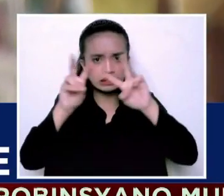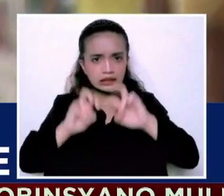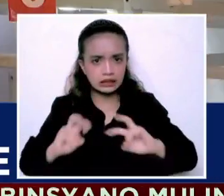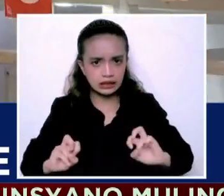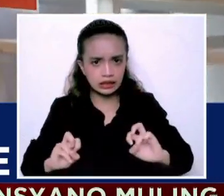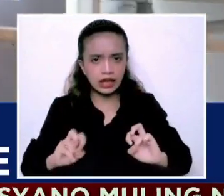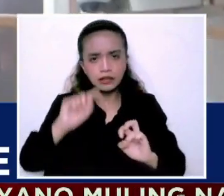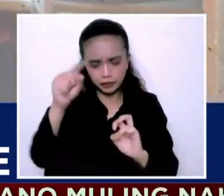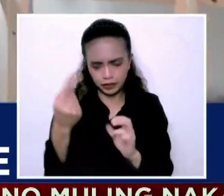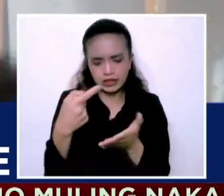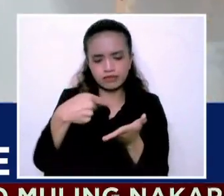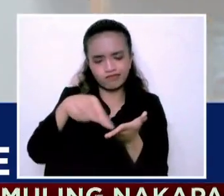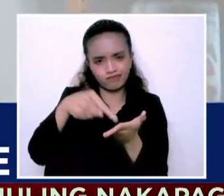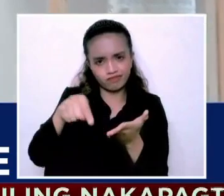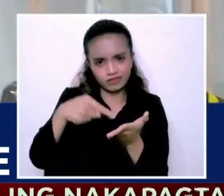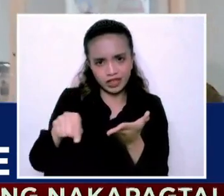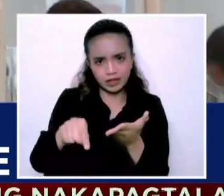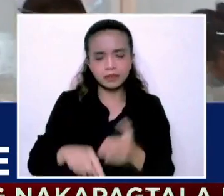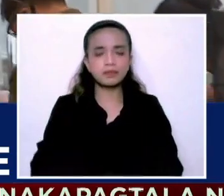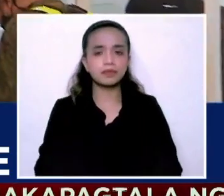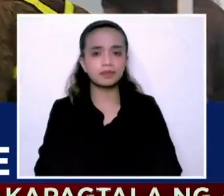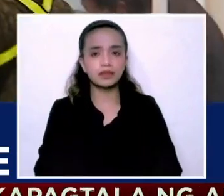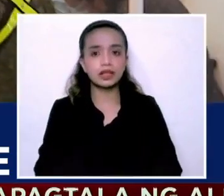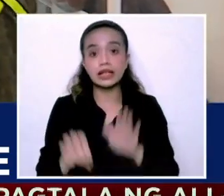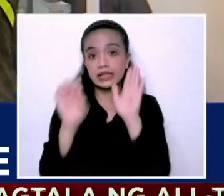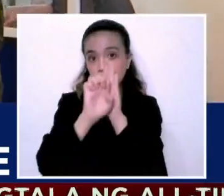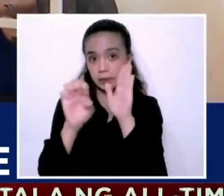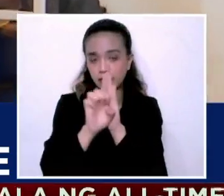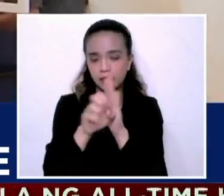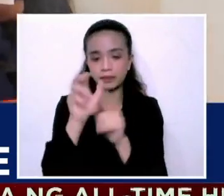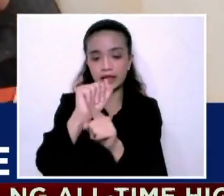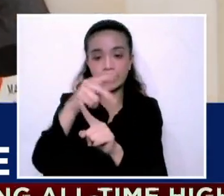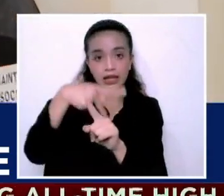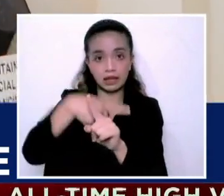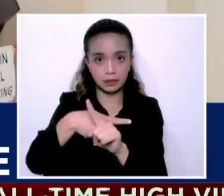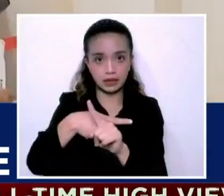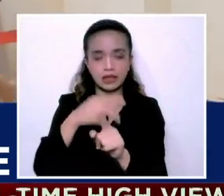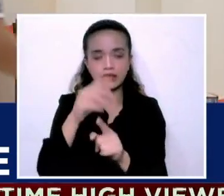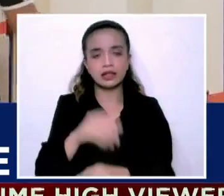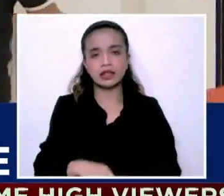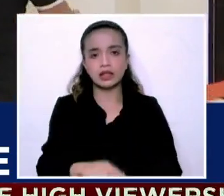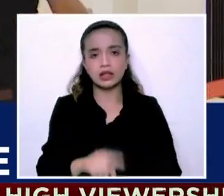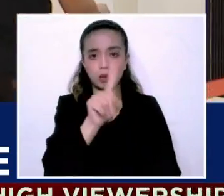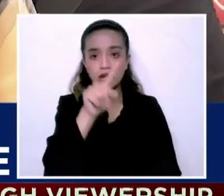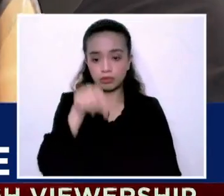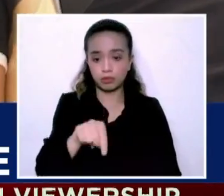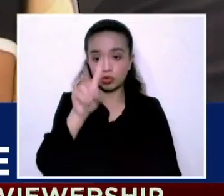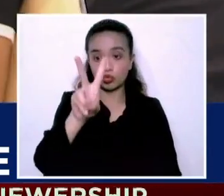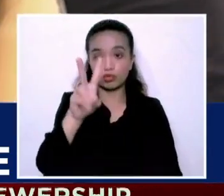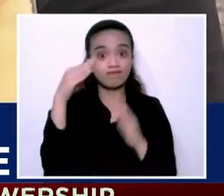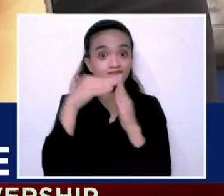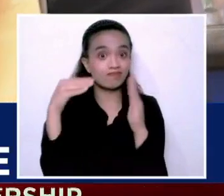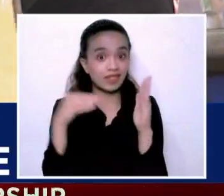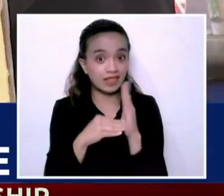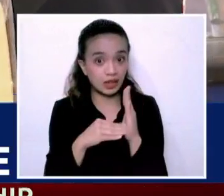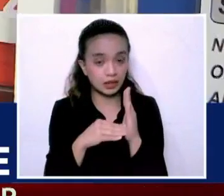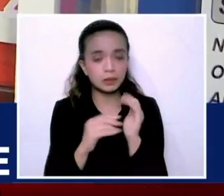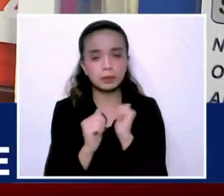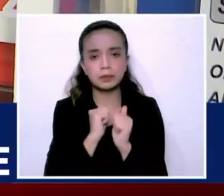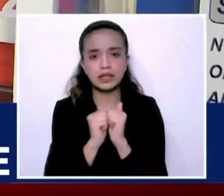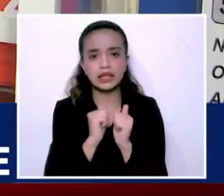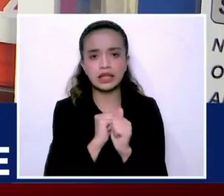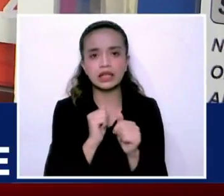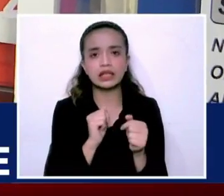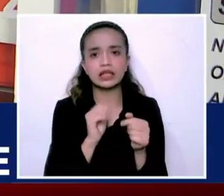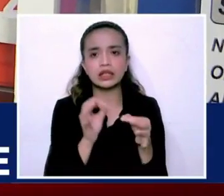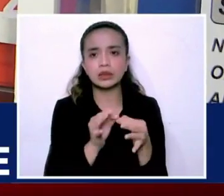ito. Sa April bill halimbawa, nasa 1.2 billion pesos ang dinefer o ipinagpaliban muna